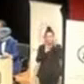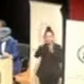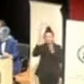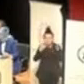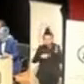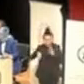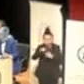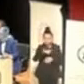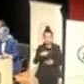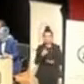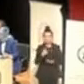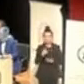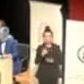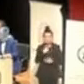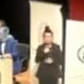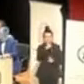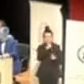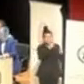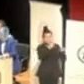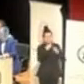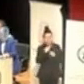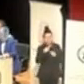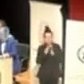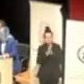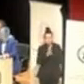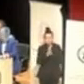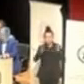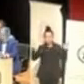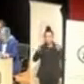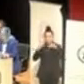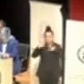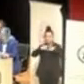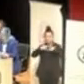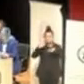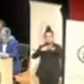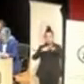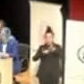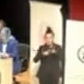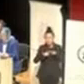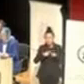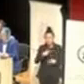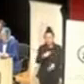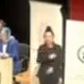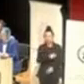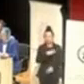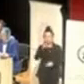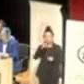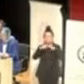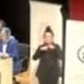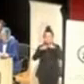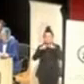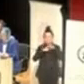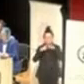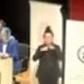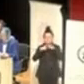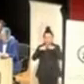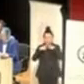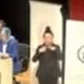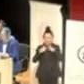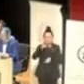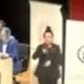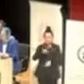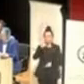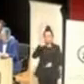bize ulaştıran büyük Türk ozanı Aşık Veysel'in de ölüm yıl dönümü. Dolayısıyla taş plaklardan